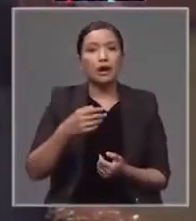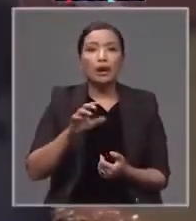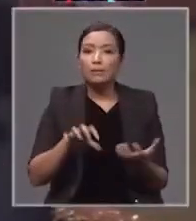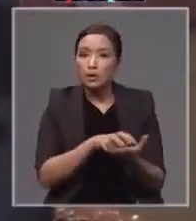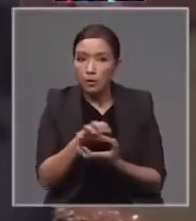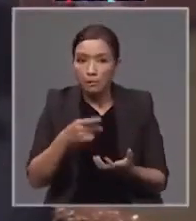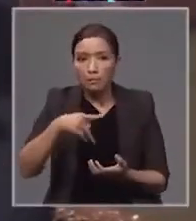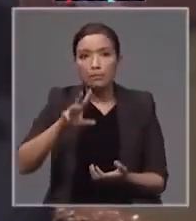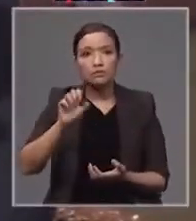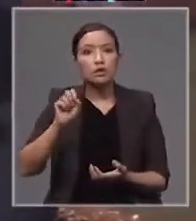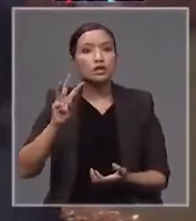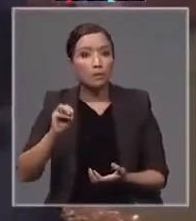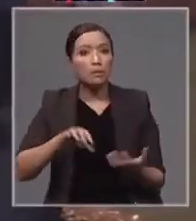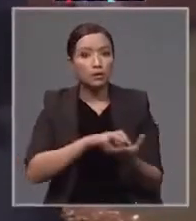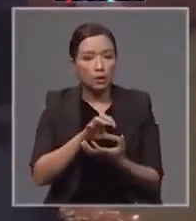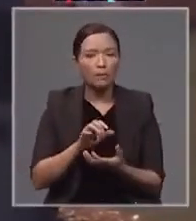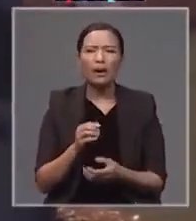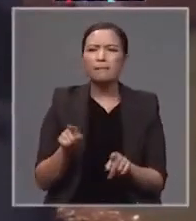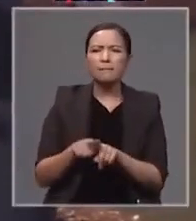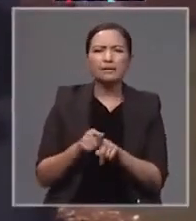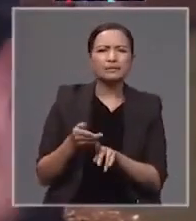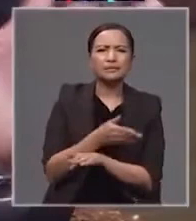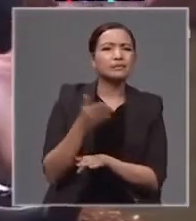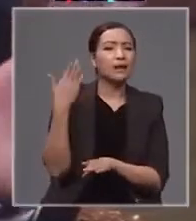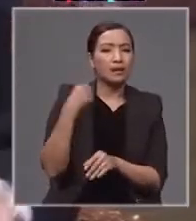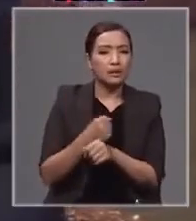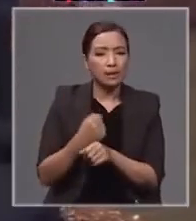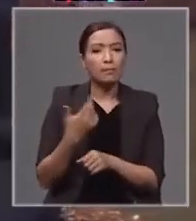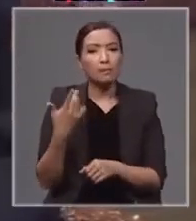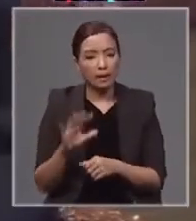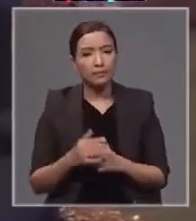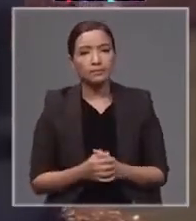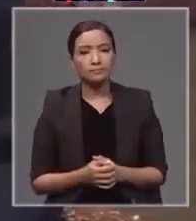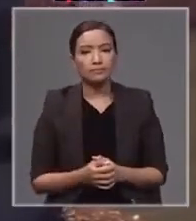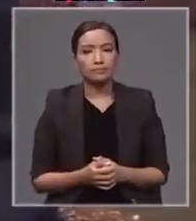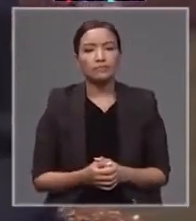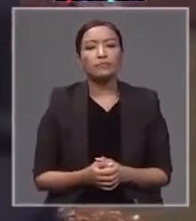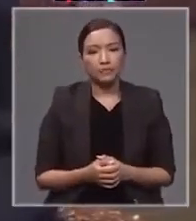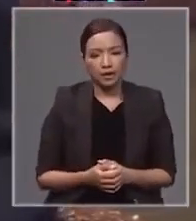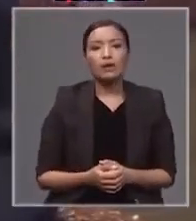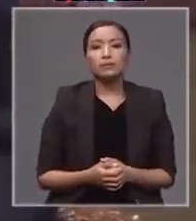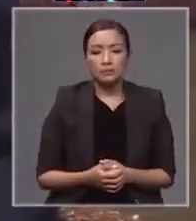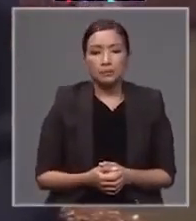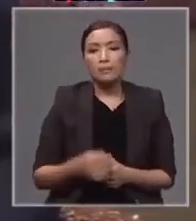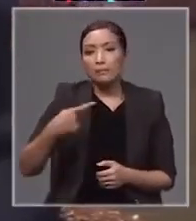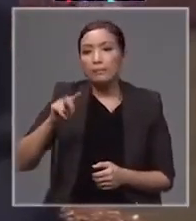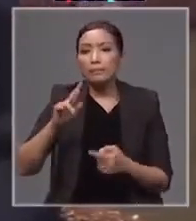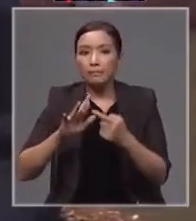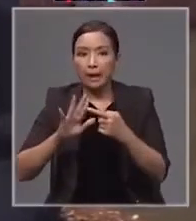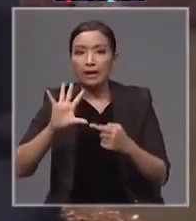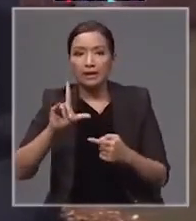าพิจารณ์ที่เราเคยทำกันมาแล้วนั่นนะแต่ไม่เอามาทั้งดุ้นผมเอามาบวกกับกฎกติก